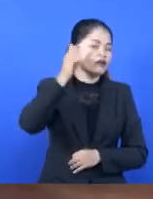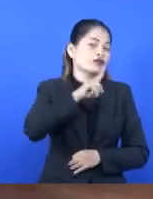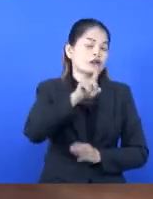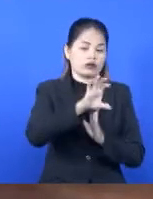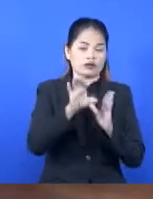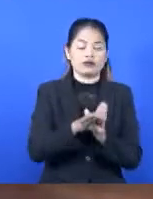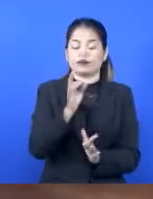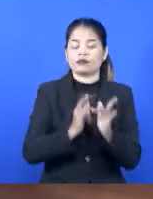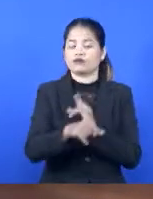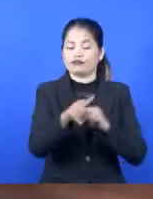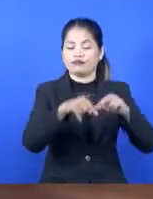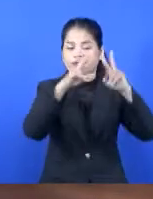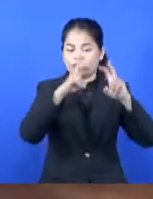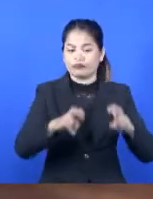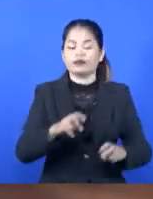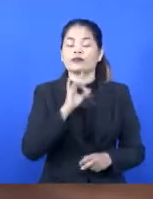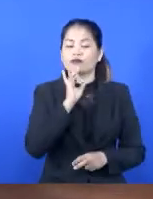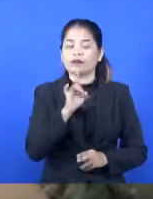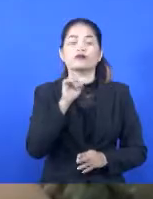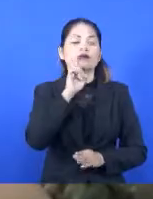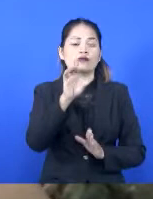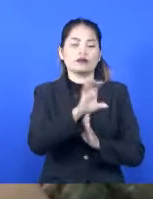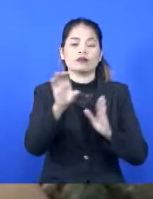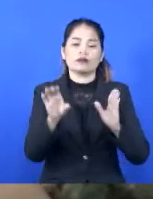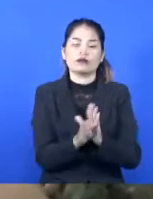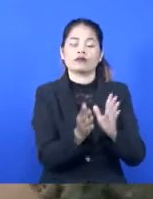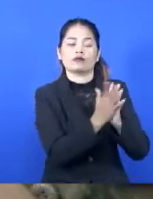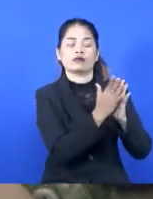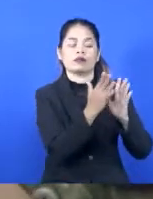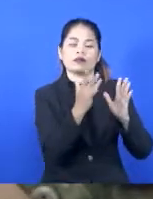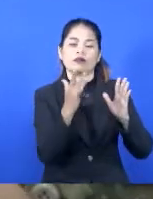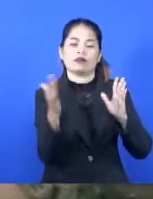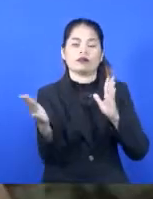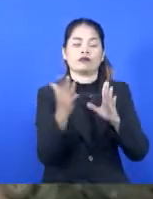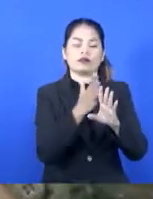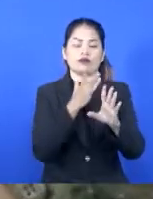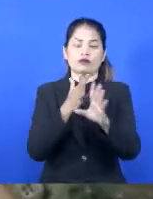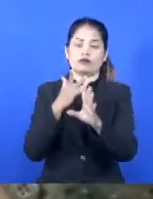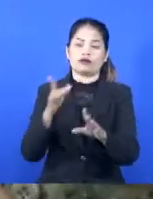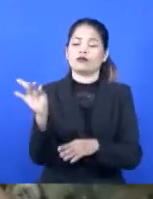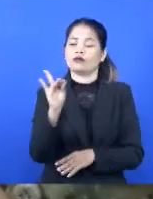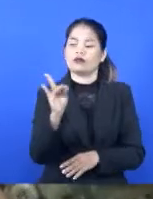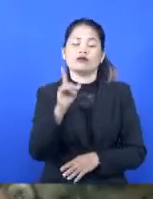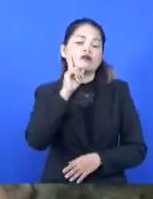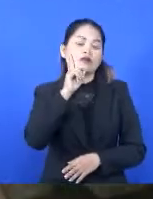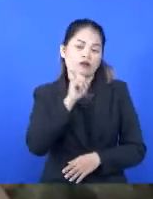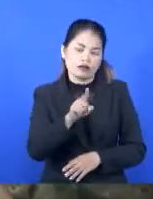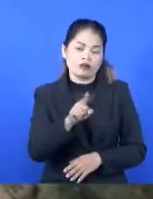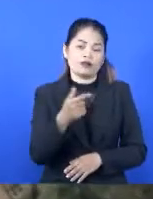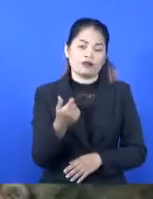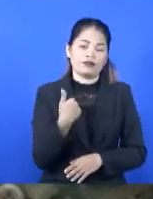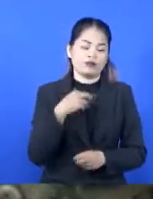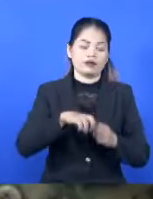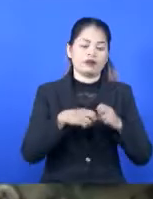ញថាបទល្មើសដើមនៃបទល្មើសព្រៃឈើនិងបទល្មើសសត្វព្រៃមានតម្រុយដែលពាក់ព័ន្ធនឹងការសម្អាតប្រាក់ជាមួយគ្នានេះអាយរ៉មរដ្